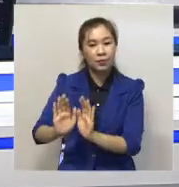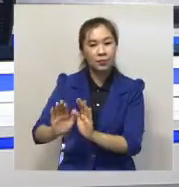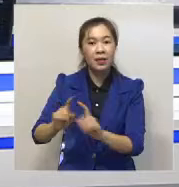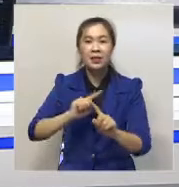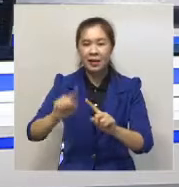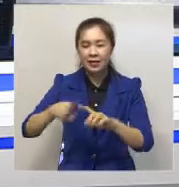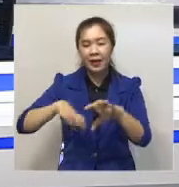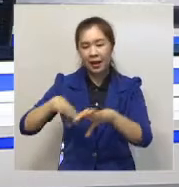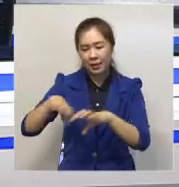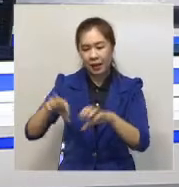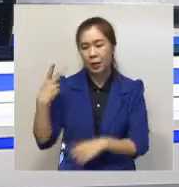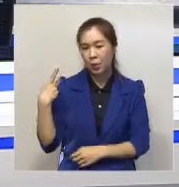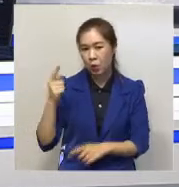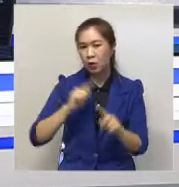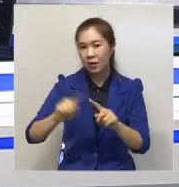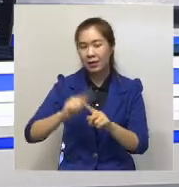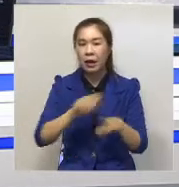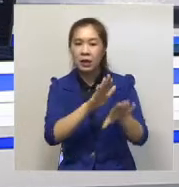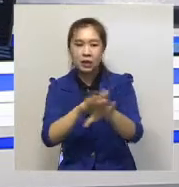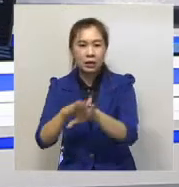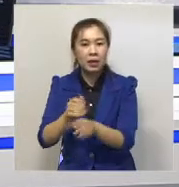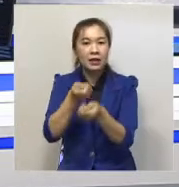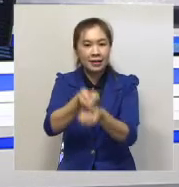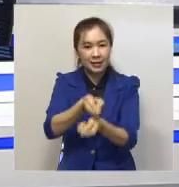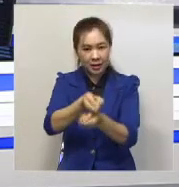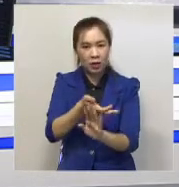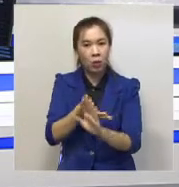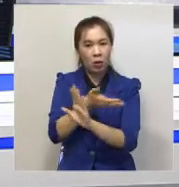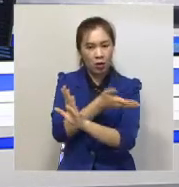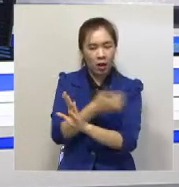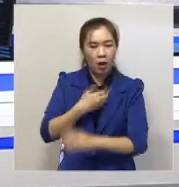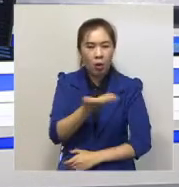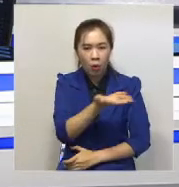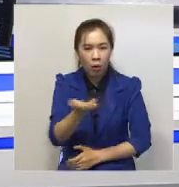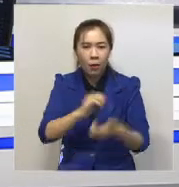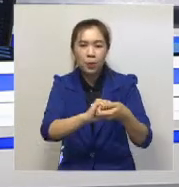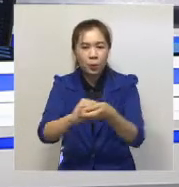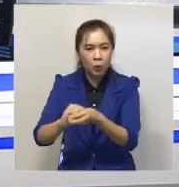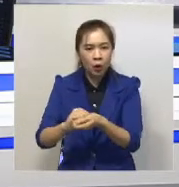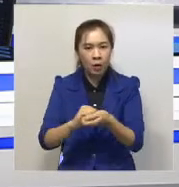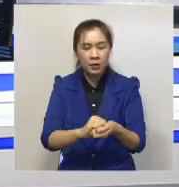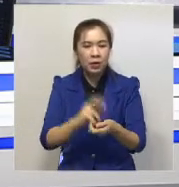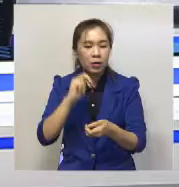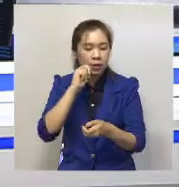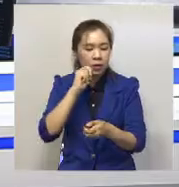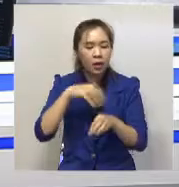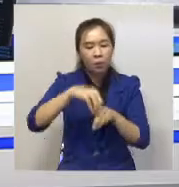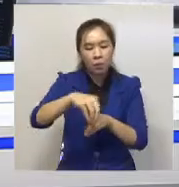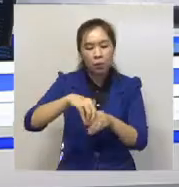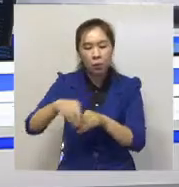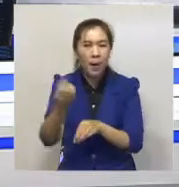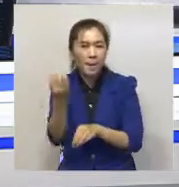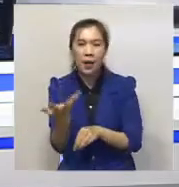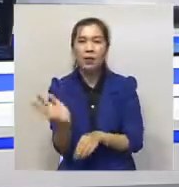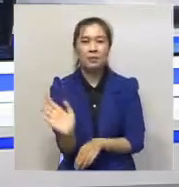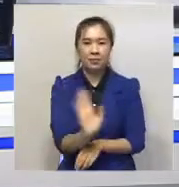ำน้ำให้เกิดประโยชน์มากที่สุดและแจ้งเตือนเกษตรกรล่วงหน้าพร้อมทั้งขอความร่วมมือเรื่องของการงดปลูกพืชใช้น้ำ